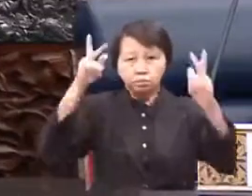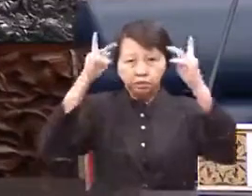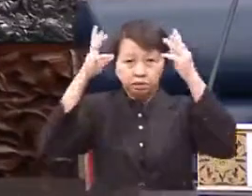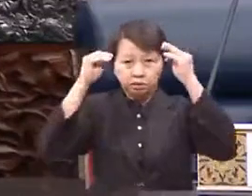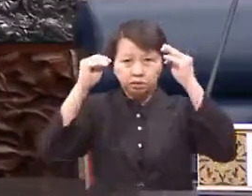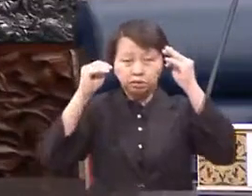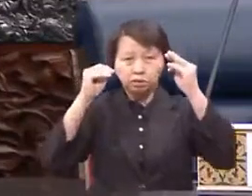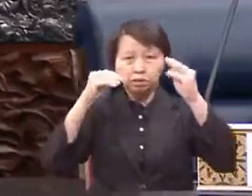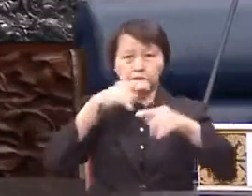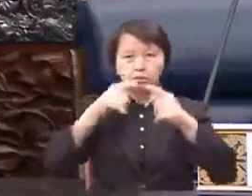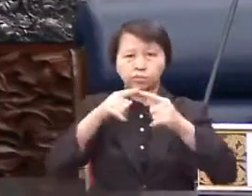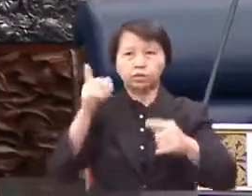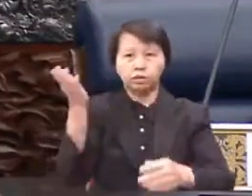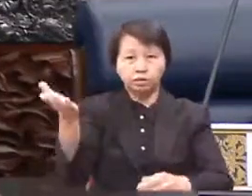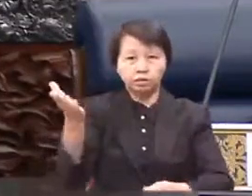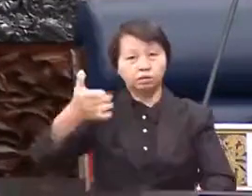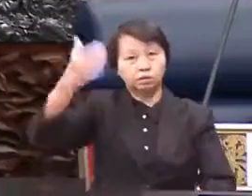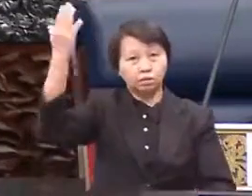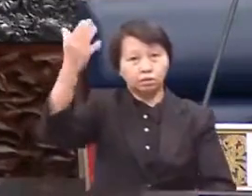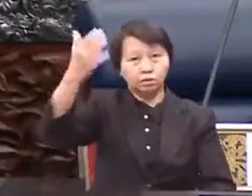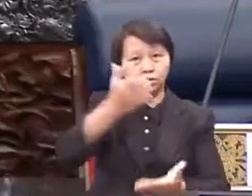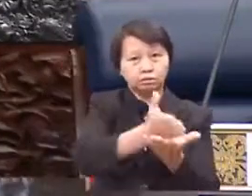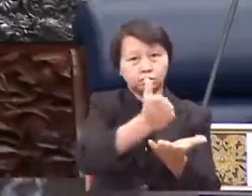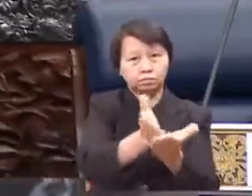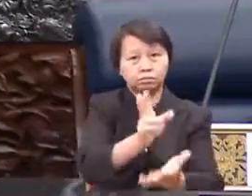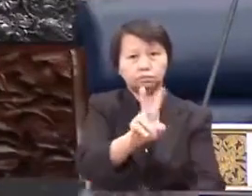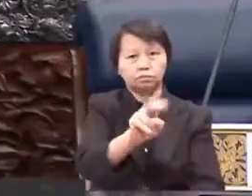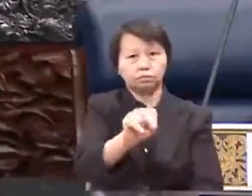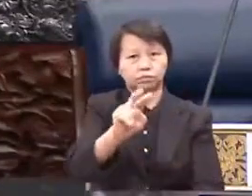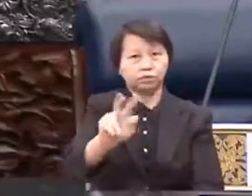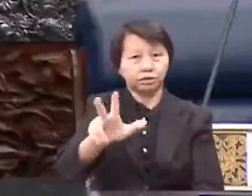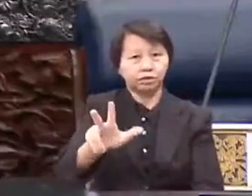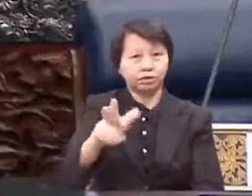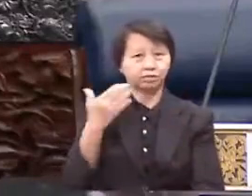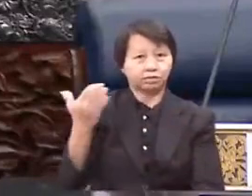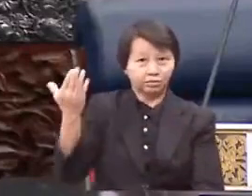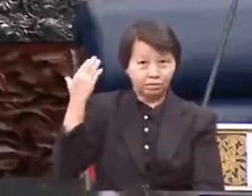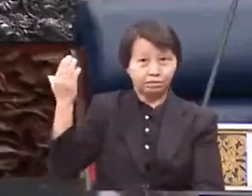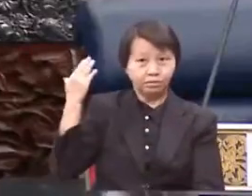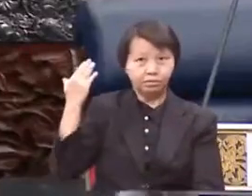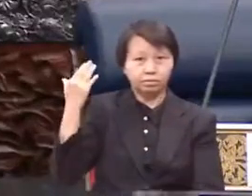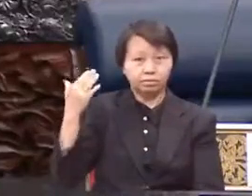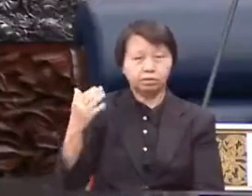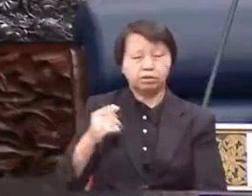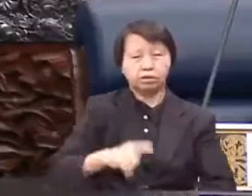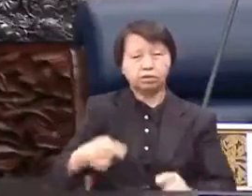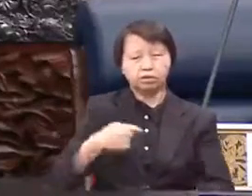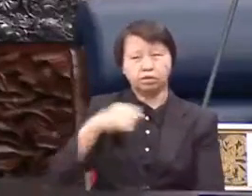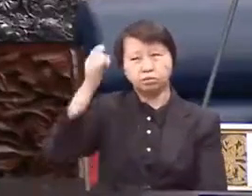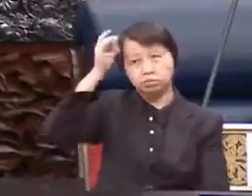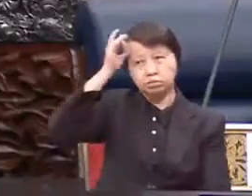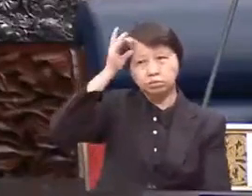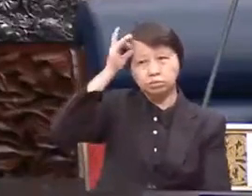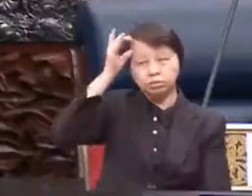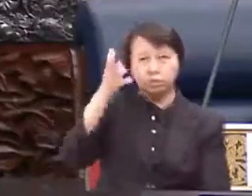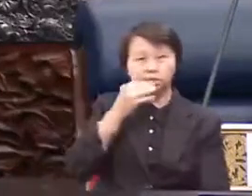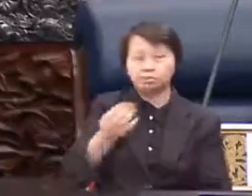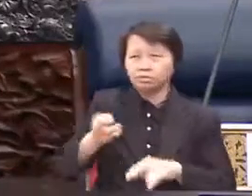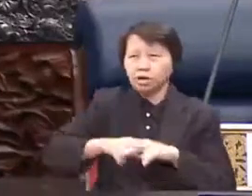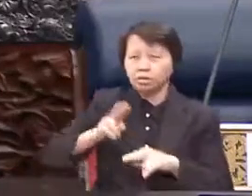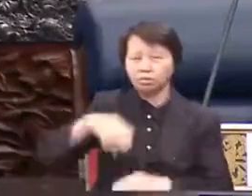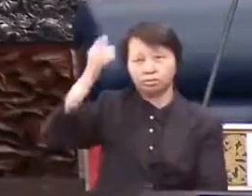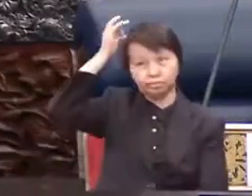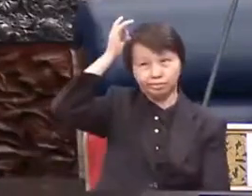apabila membentangkan isu ini yang saya herannya yang bertambah herannya